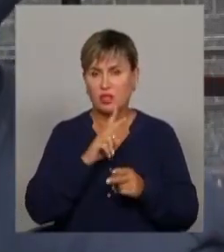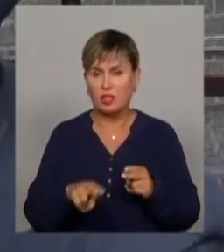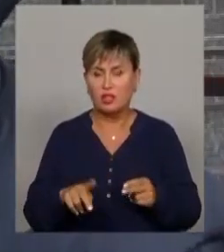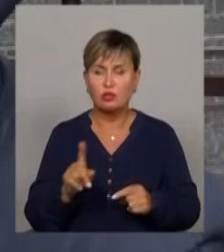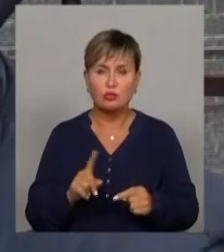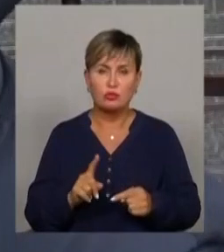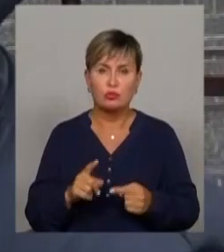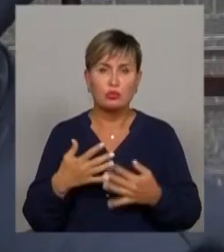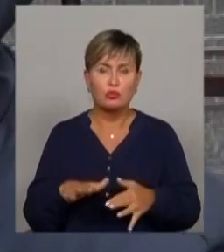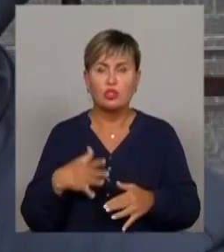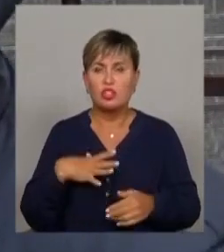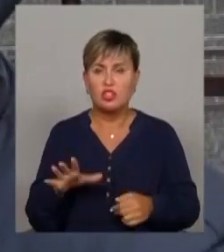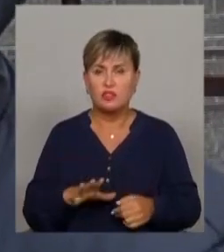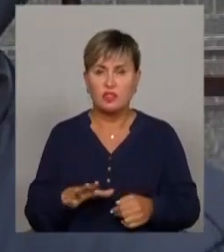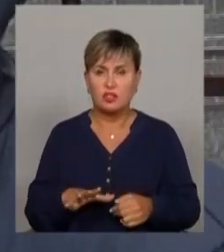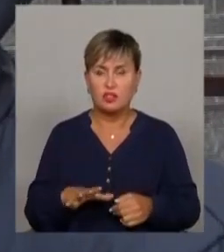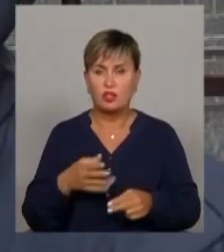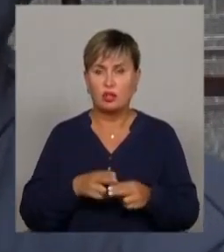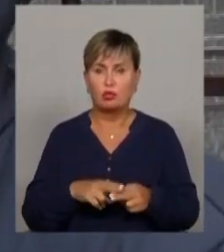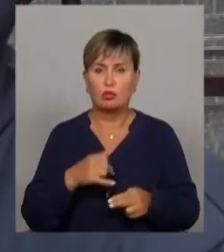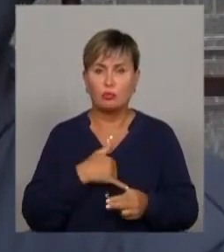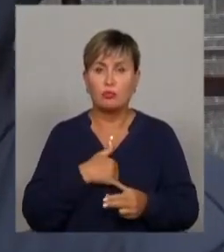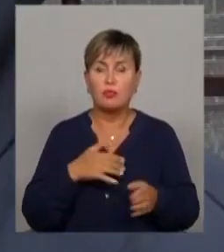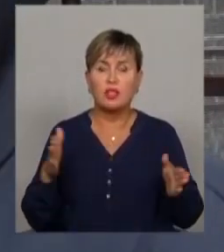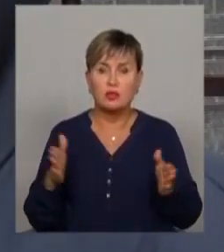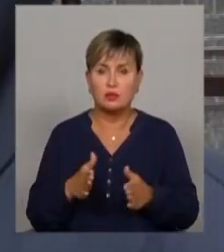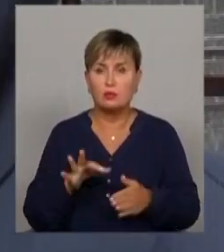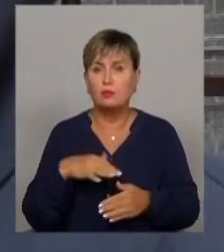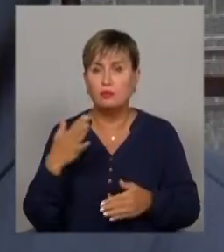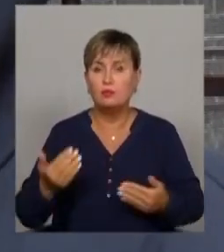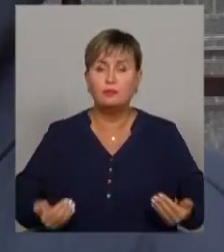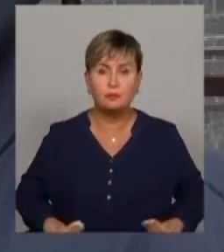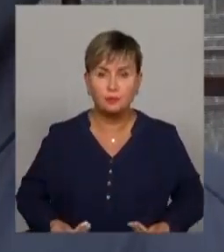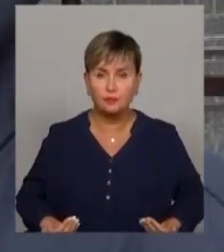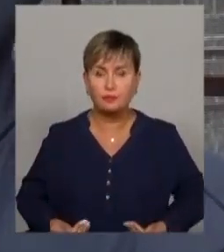всей видимости, уже не выдержала даже той нагрузки, которую мы минимизировали со стороны жителей.